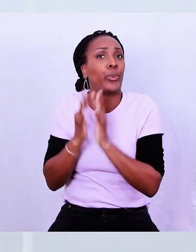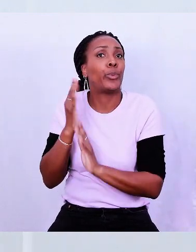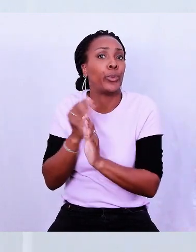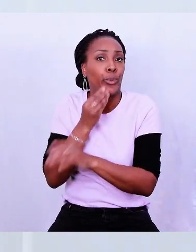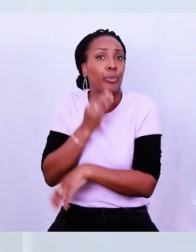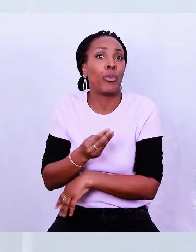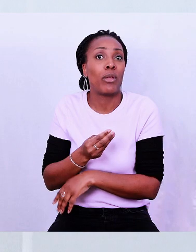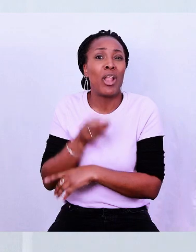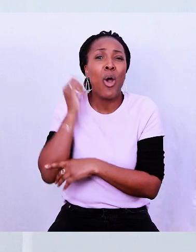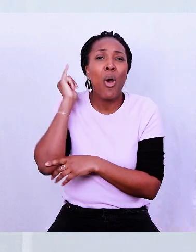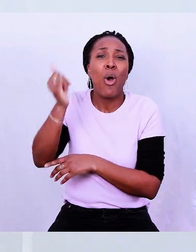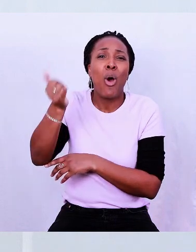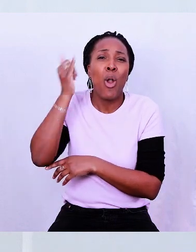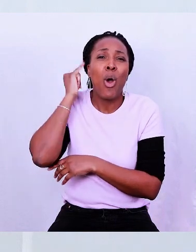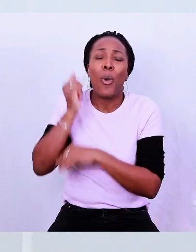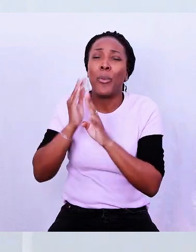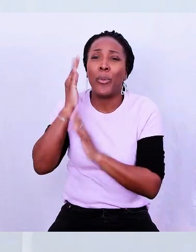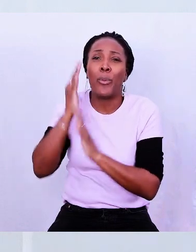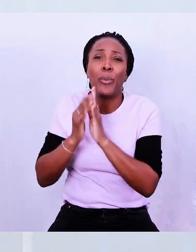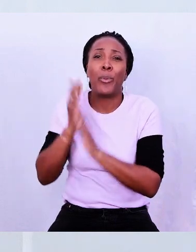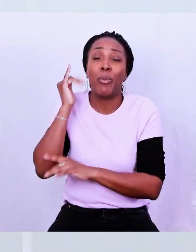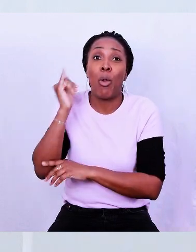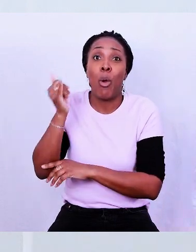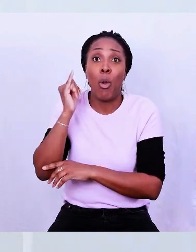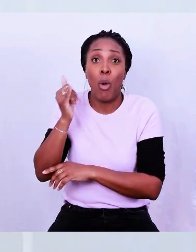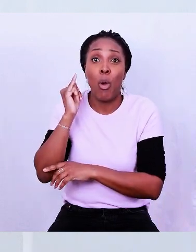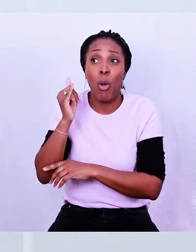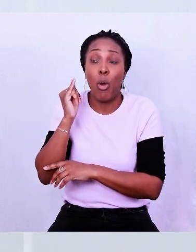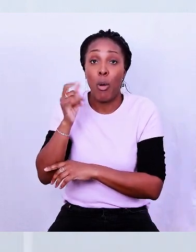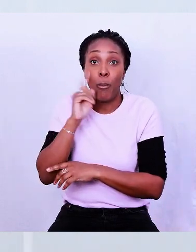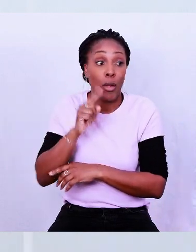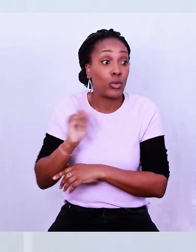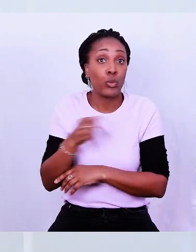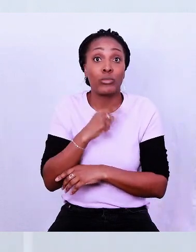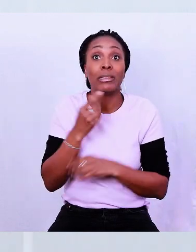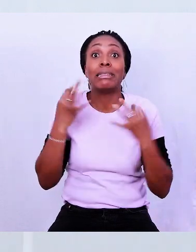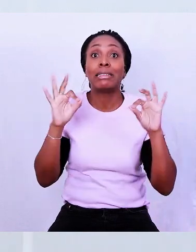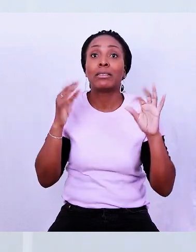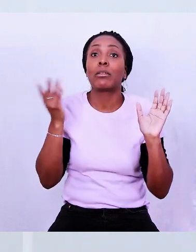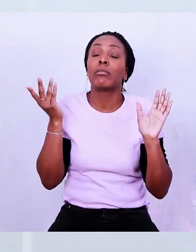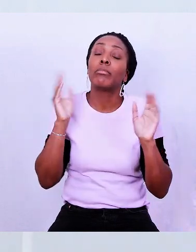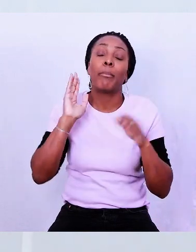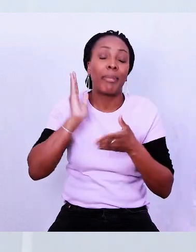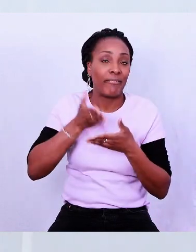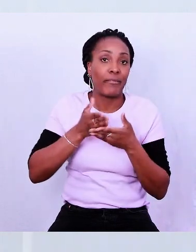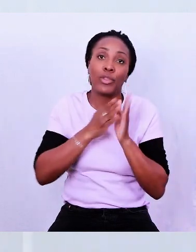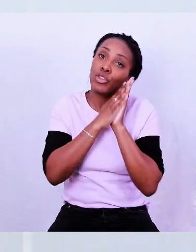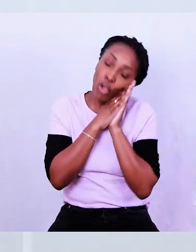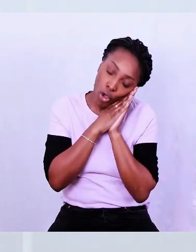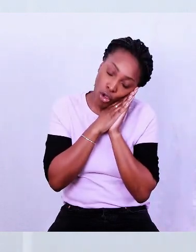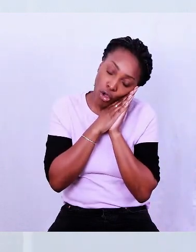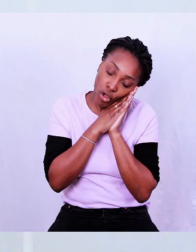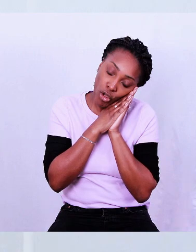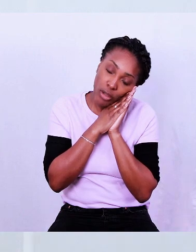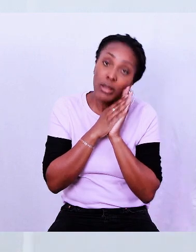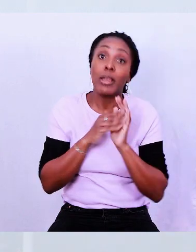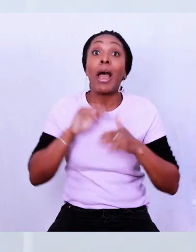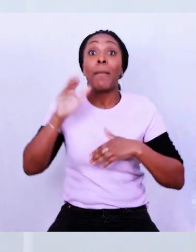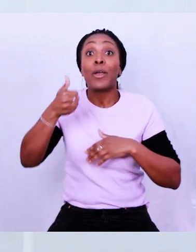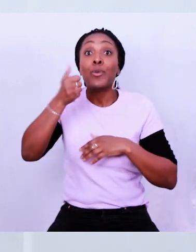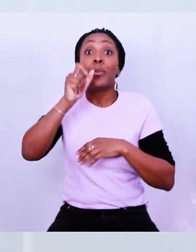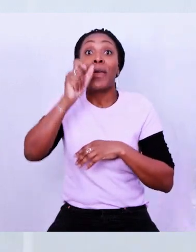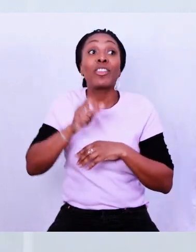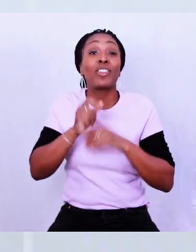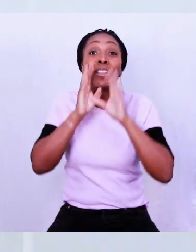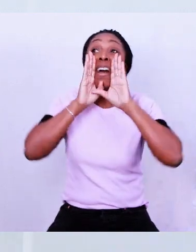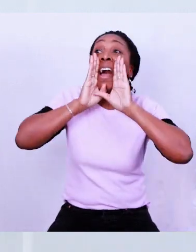que l'attente va durer longtemps puisque toutes vont s'endormir. Et puis tout d'un coup, il y a quelqu'un qui vient. C'est toujours comme ça que ça se passait. Quelqu'un est allé